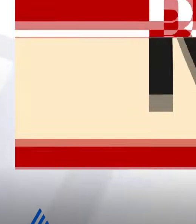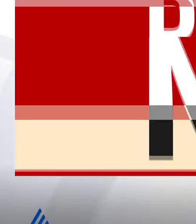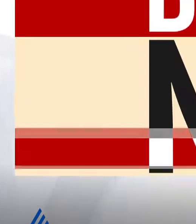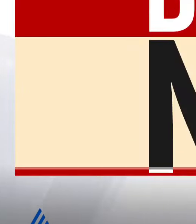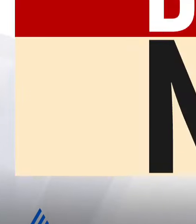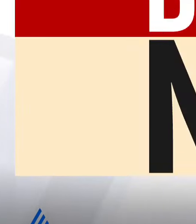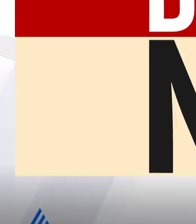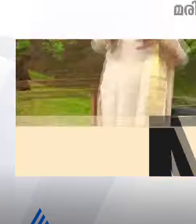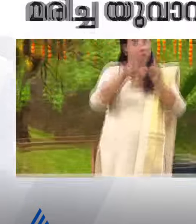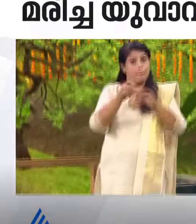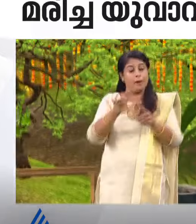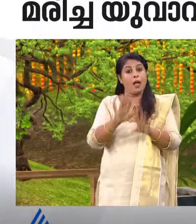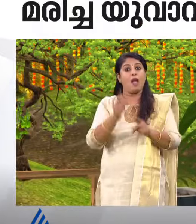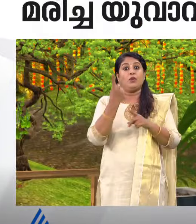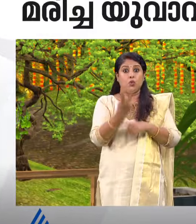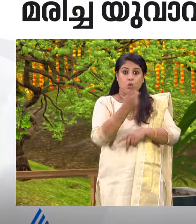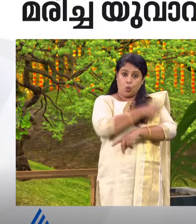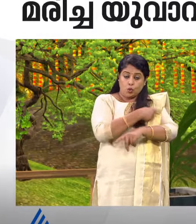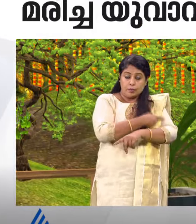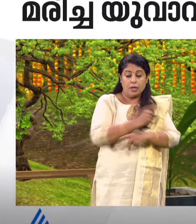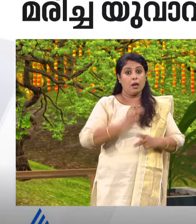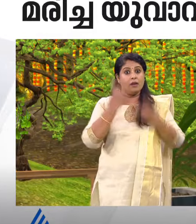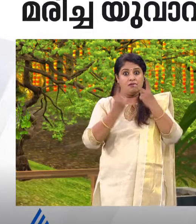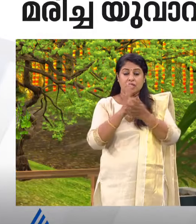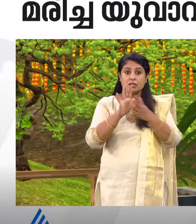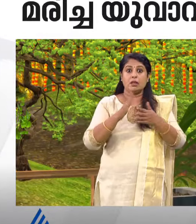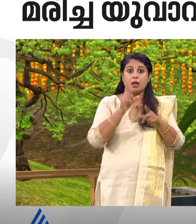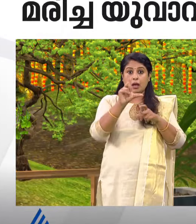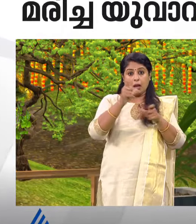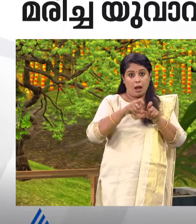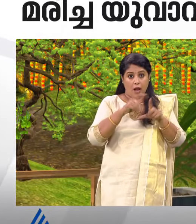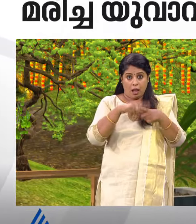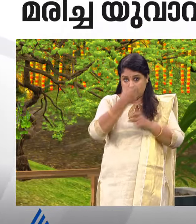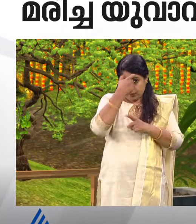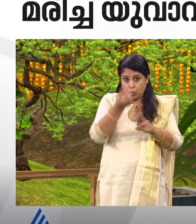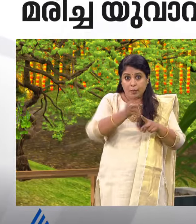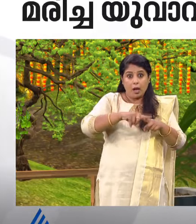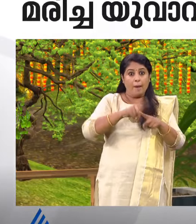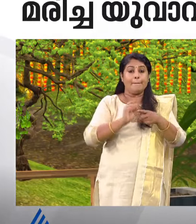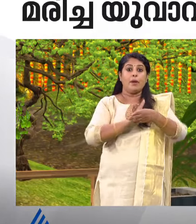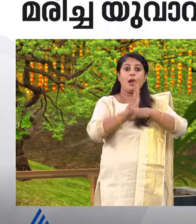പോയിട്ടുണ്ട്. രണ്ട് ആശുപത്രികളിൽ പോയിട്ടുണ്ട്. കാലിന് പരിക്കേറ്റത് ചികിത്സിക്കാൻ